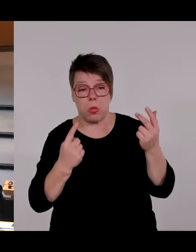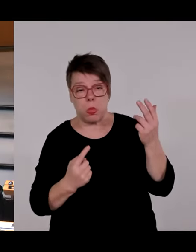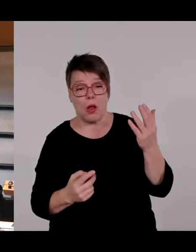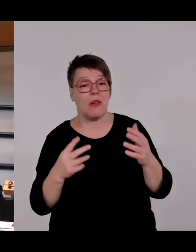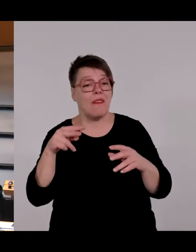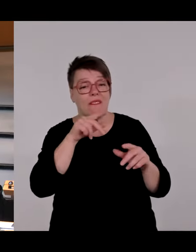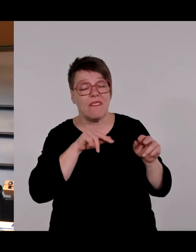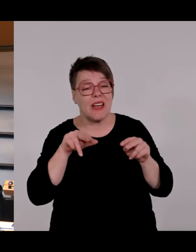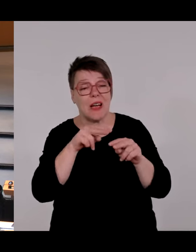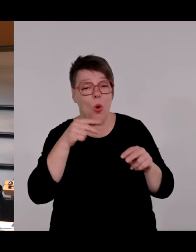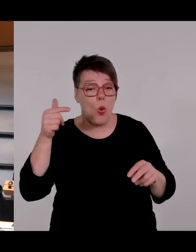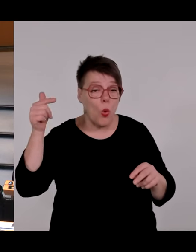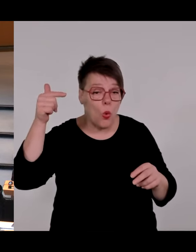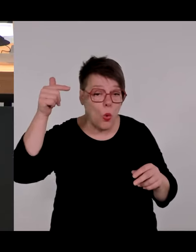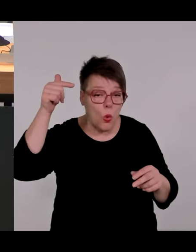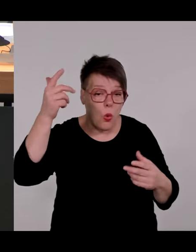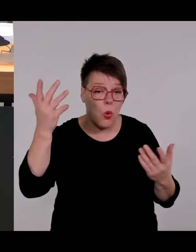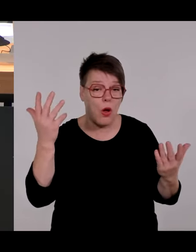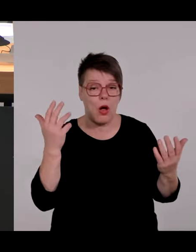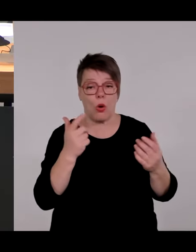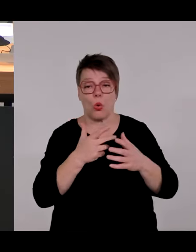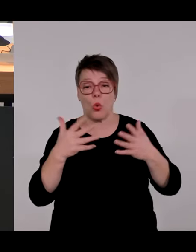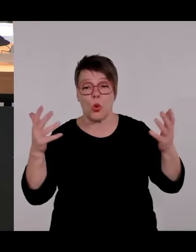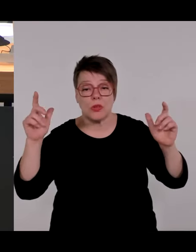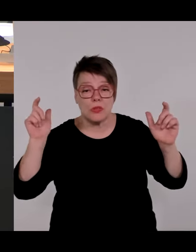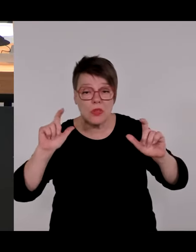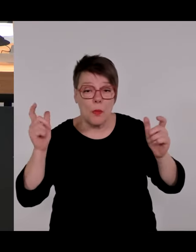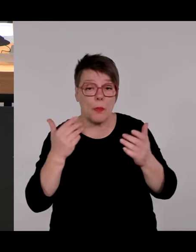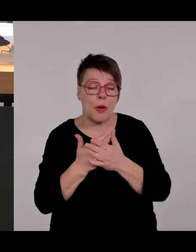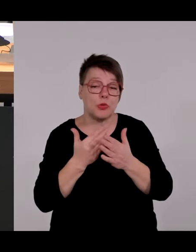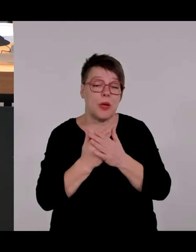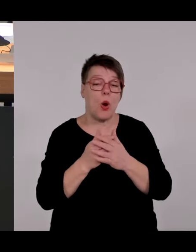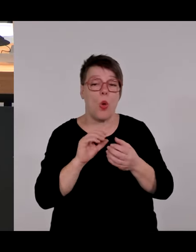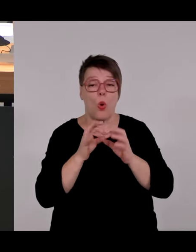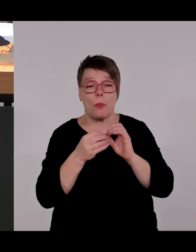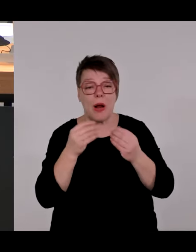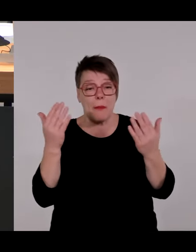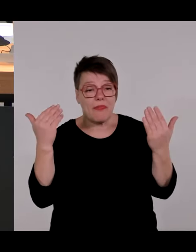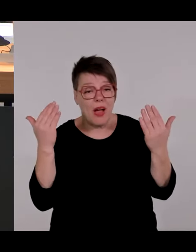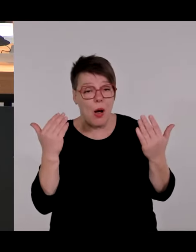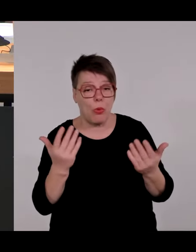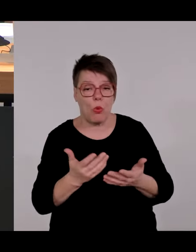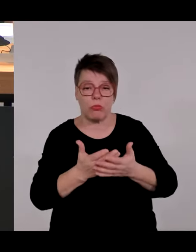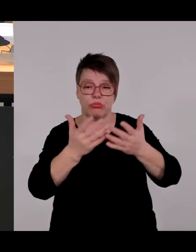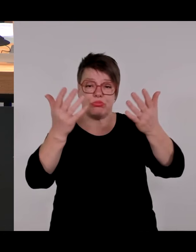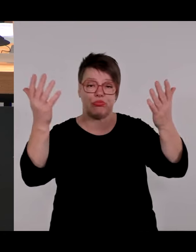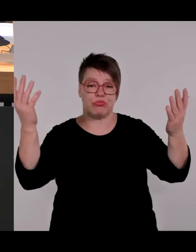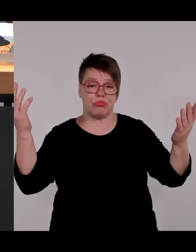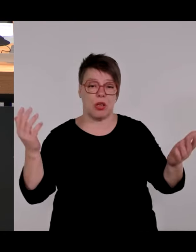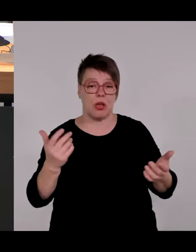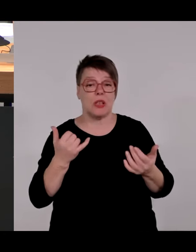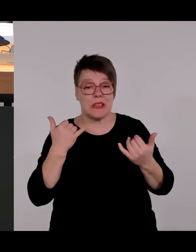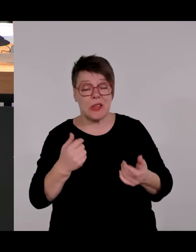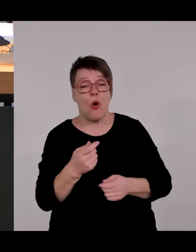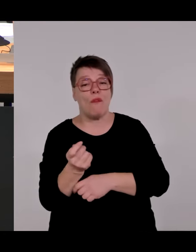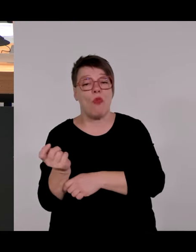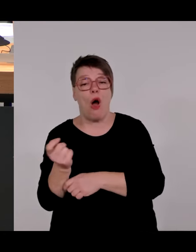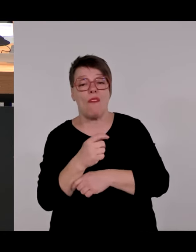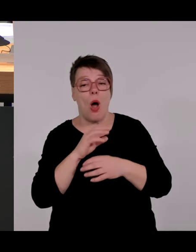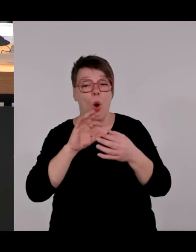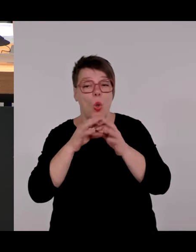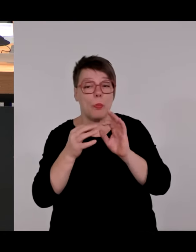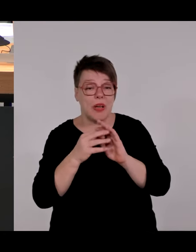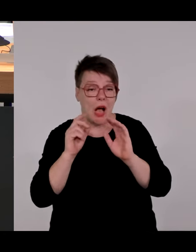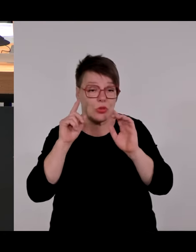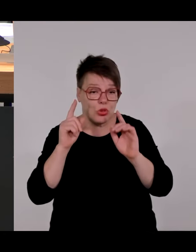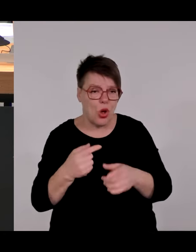Also diesem Appell von Herrn Matz, dem schließe ich mich gerne an am Ende noch mal. Ehrlich zu sein und den Leuten keine einfachen Lösungen zu versprechen. Aber genau das mit